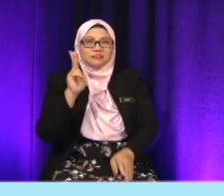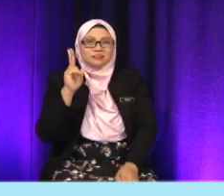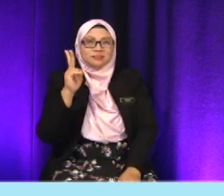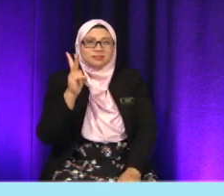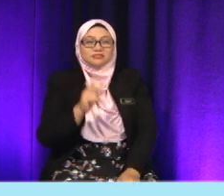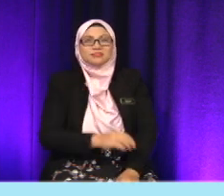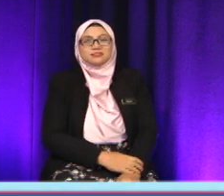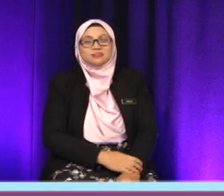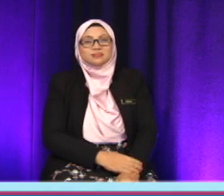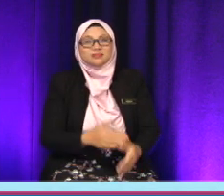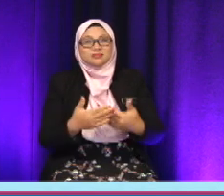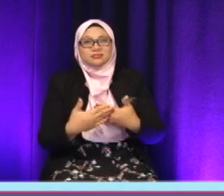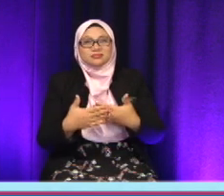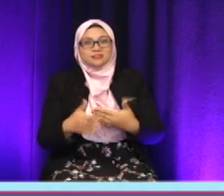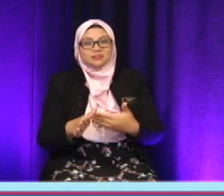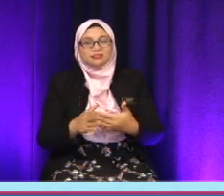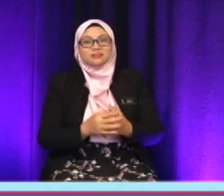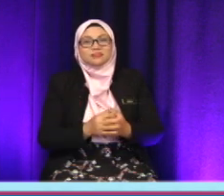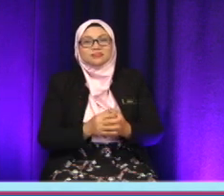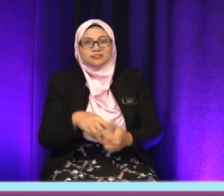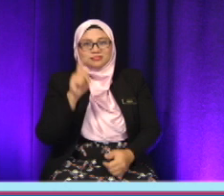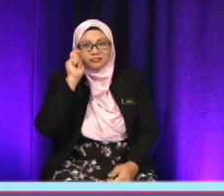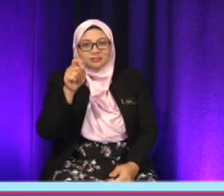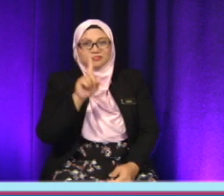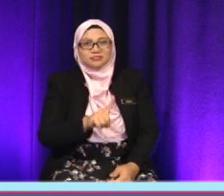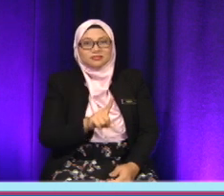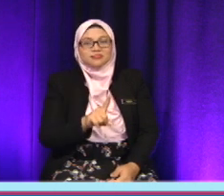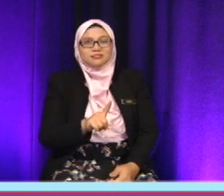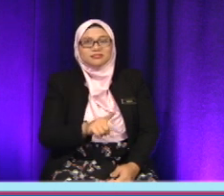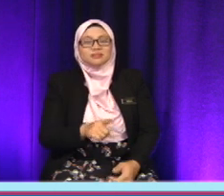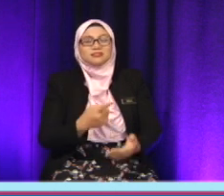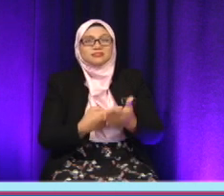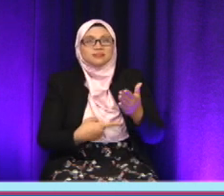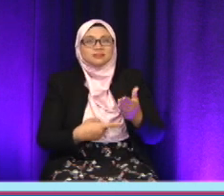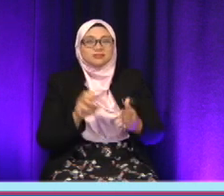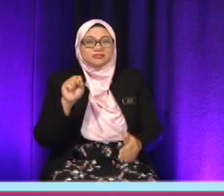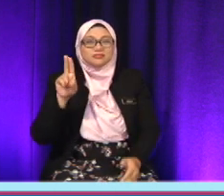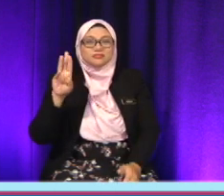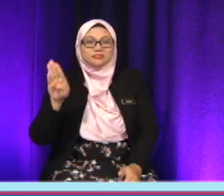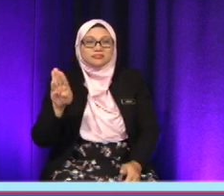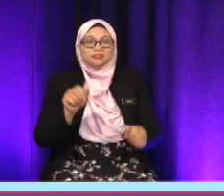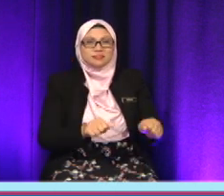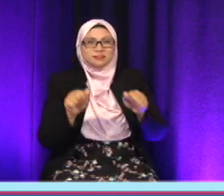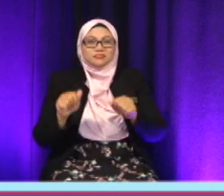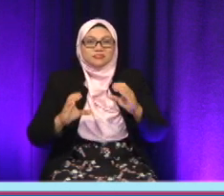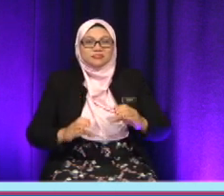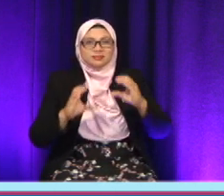kemudian kita tengok dulu satu persatu apa desa atau Caroline apa saja